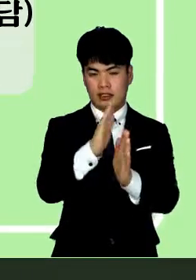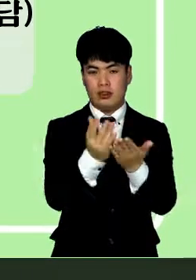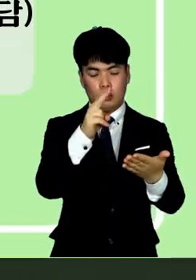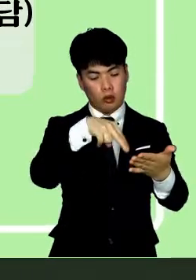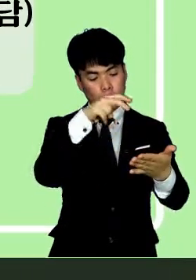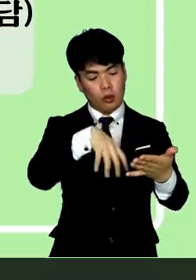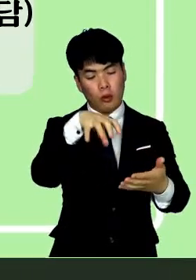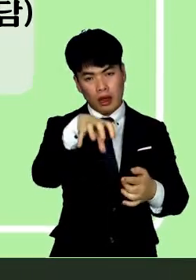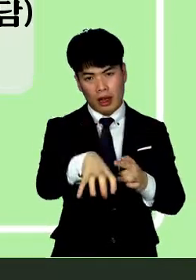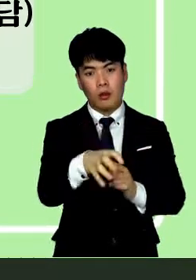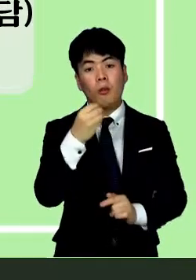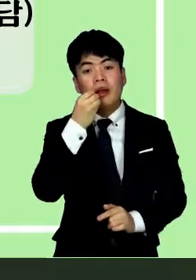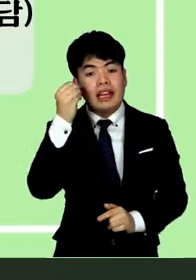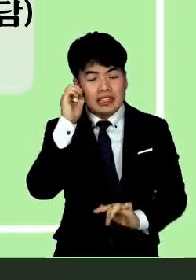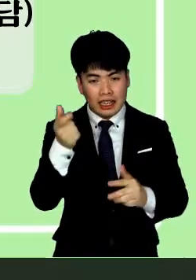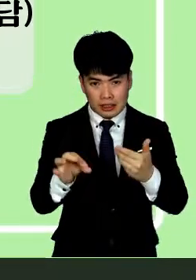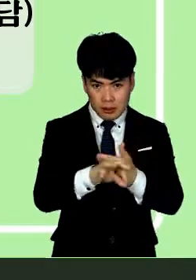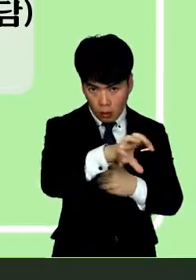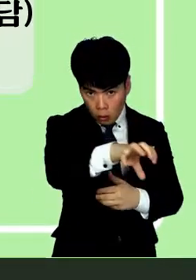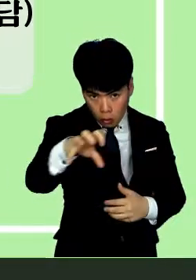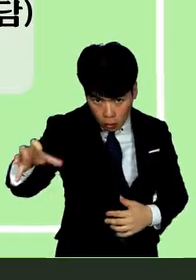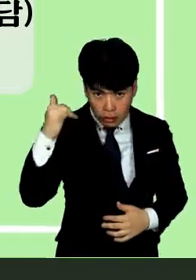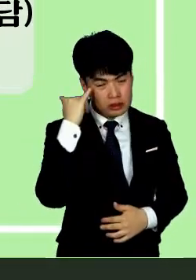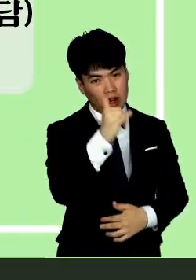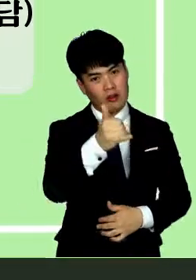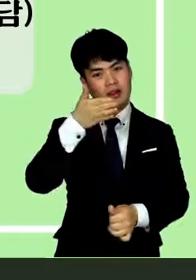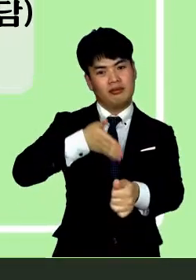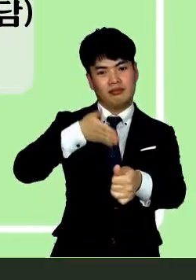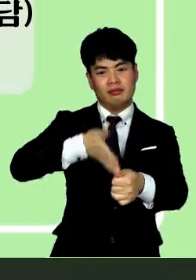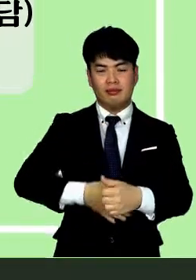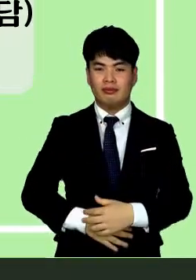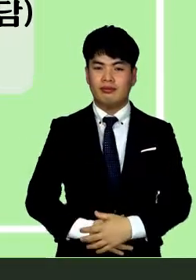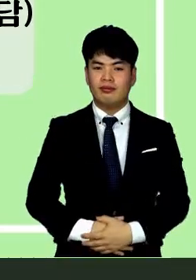각 도서관 전화로 문의하면 안내받을 수 있습니다.